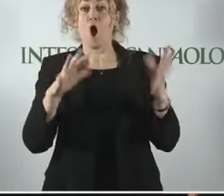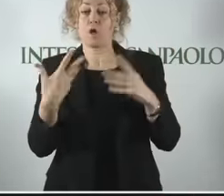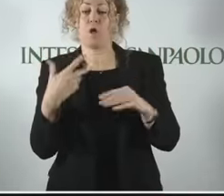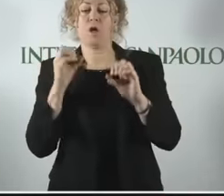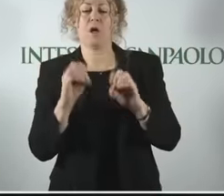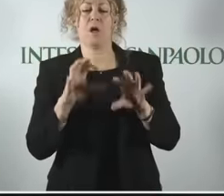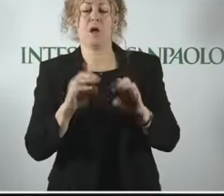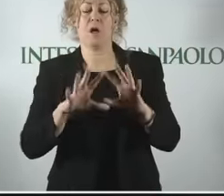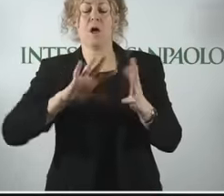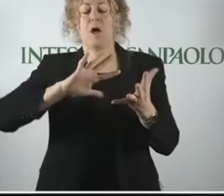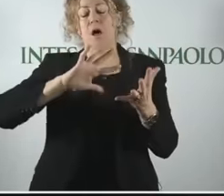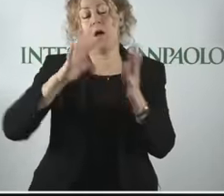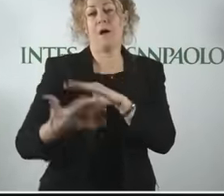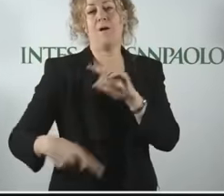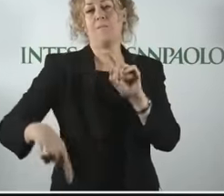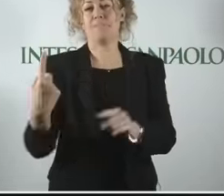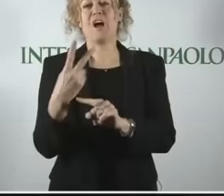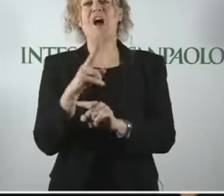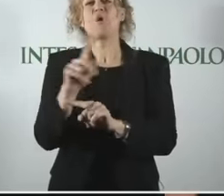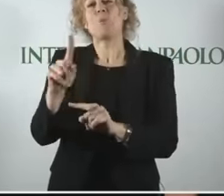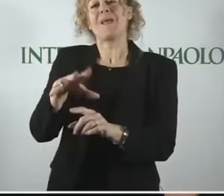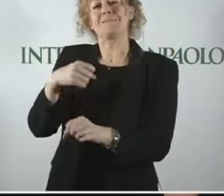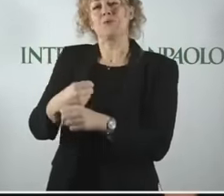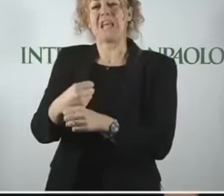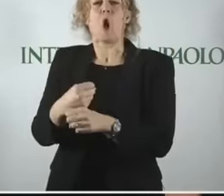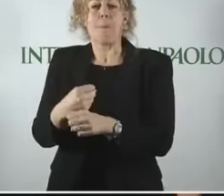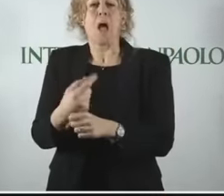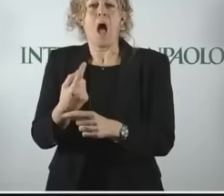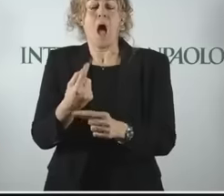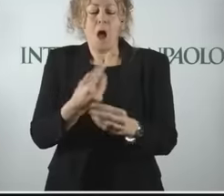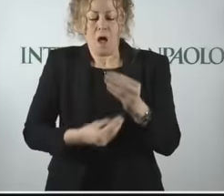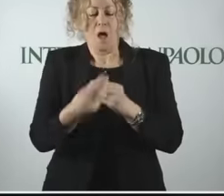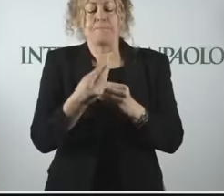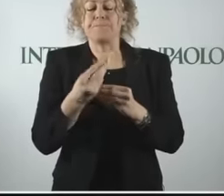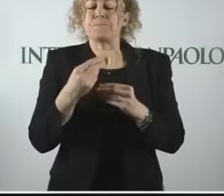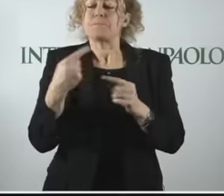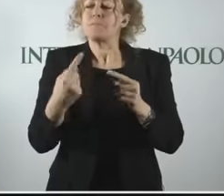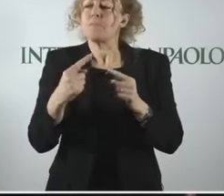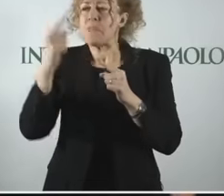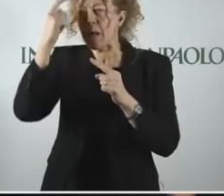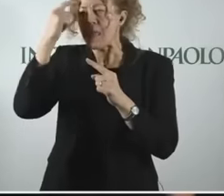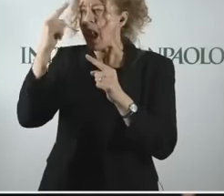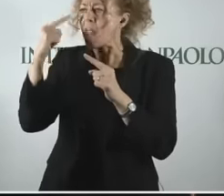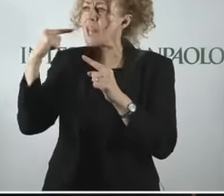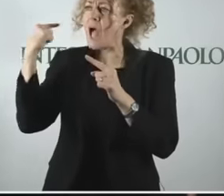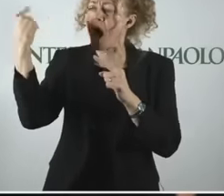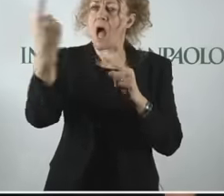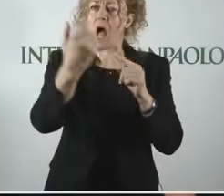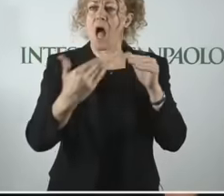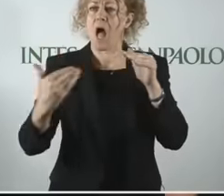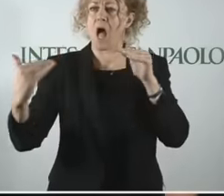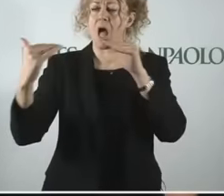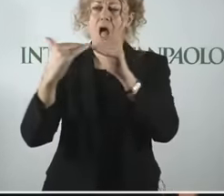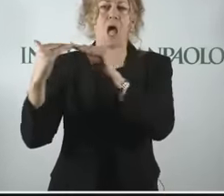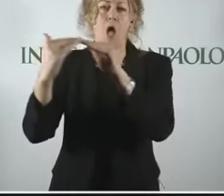21o secolo ma ci mette qualche anno per allinearsi pienamente con la quindi voglio dire che un bambino che sta appena